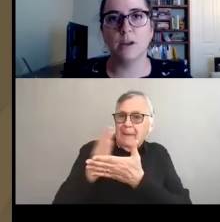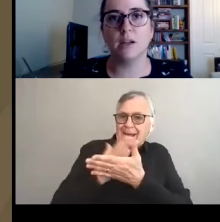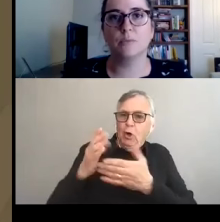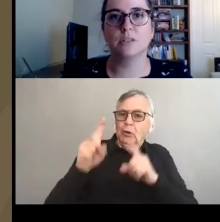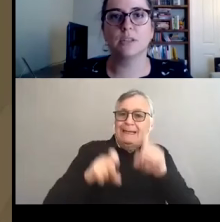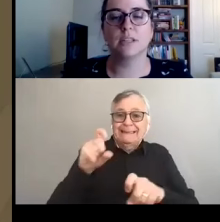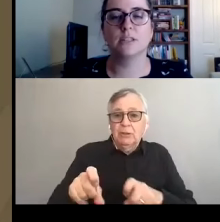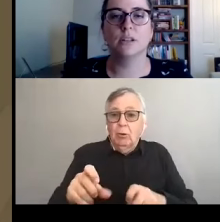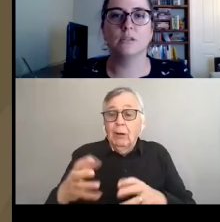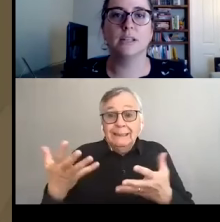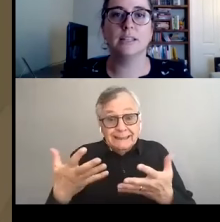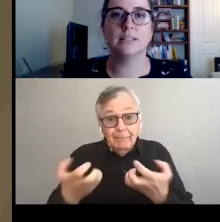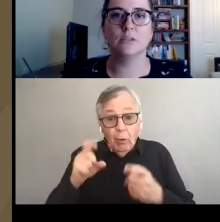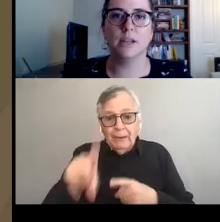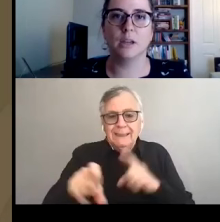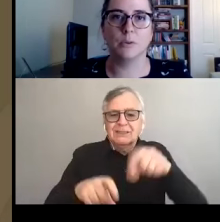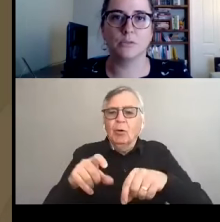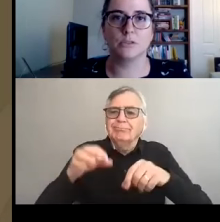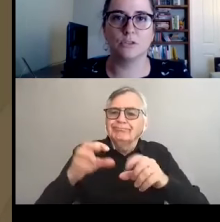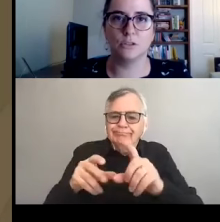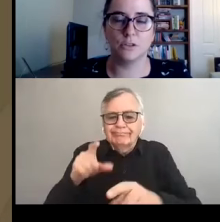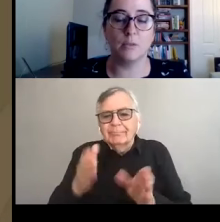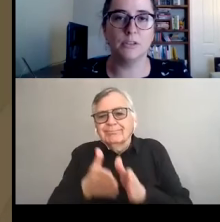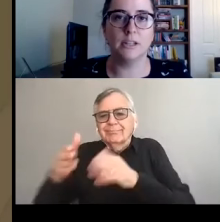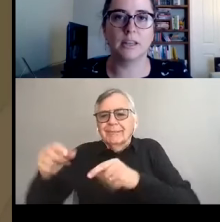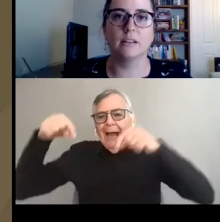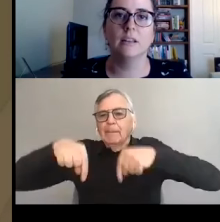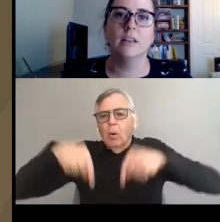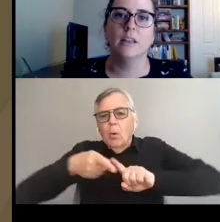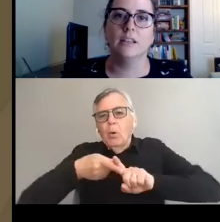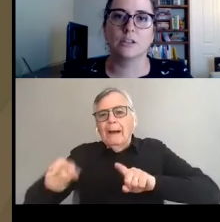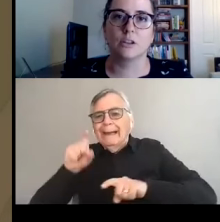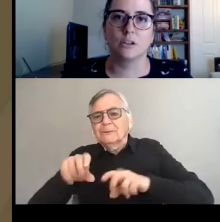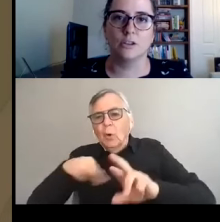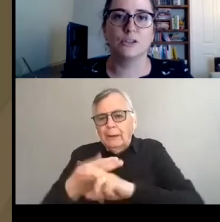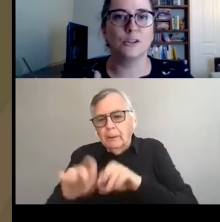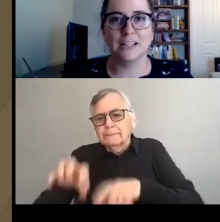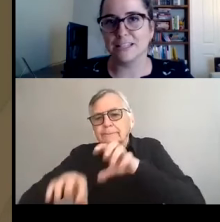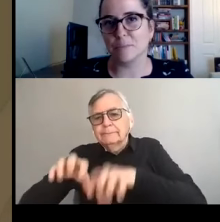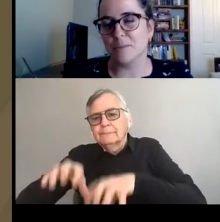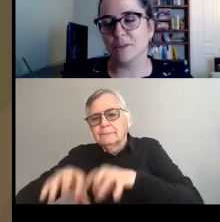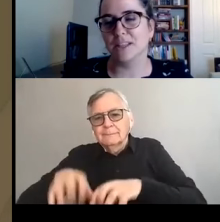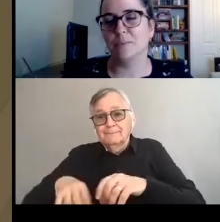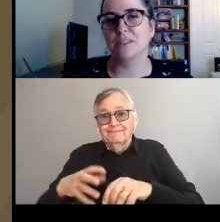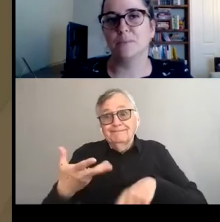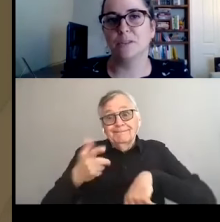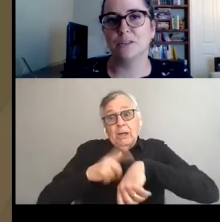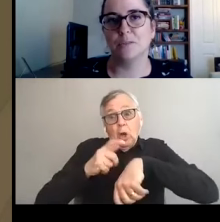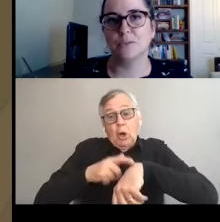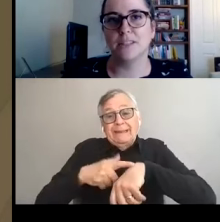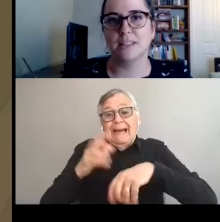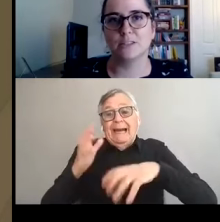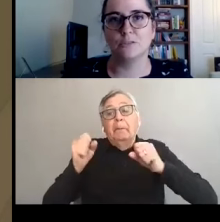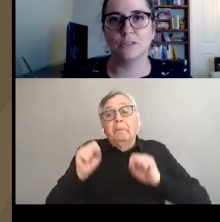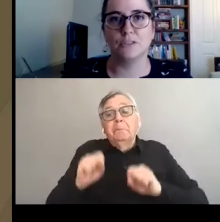à tout moment à poser vos questions dans l'onglet questions et réponses juste en bas de l'écran. Il sera, selon le temps disponible, peut-être possible